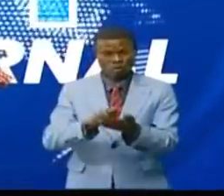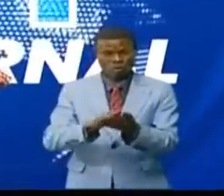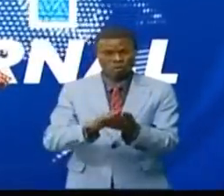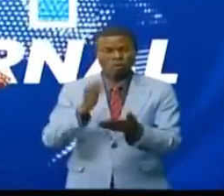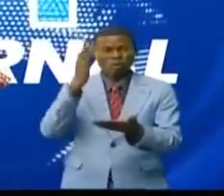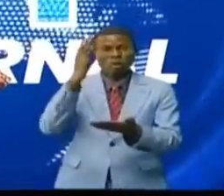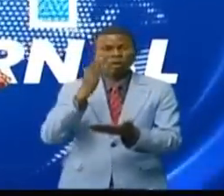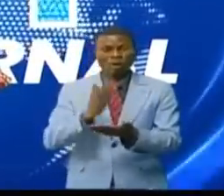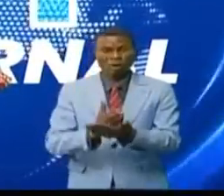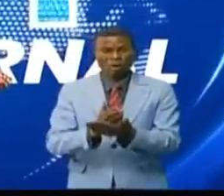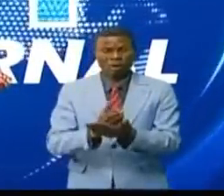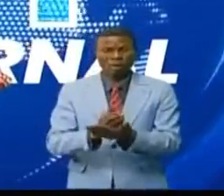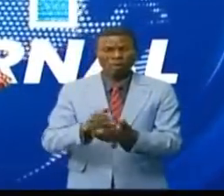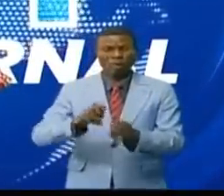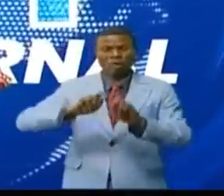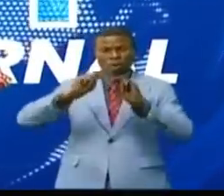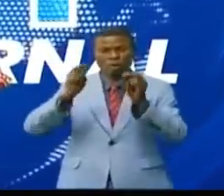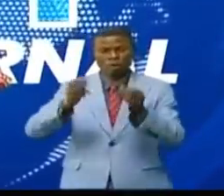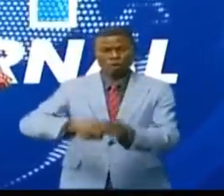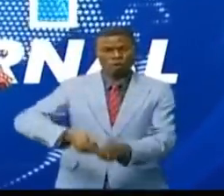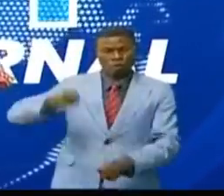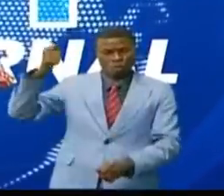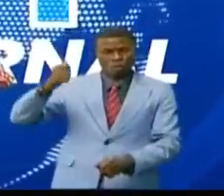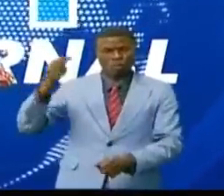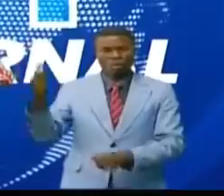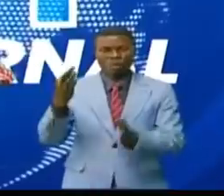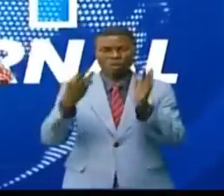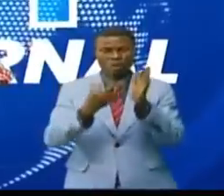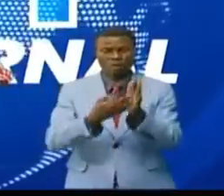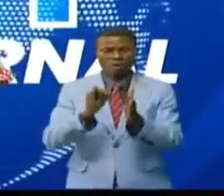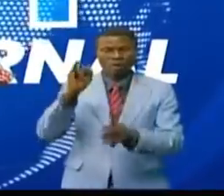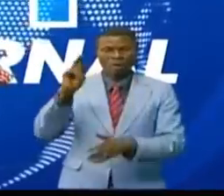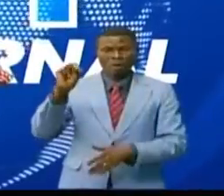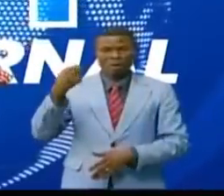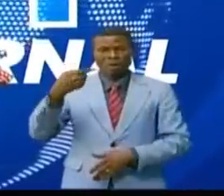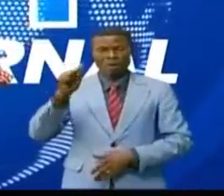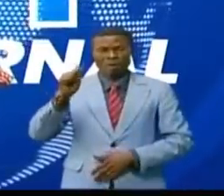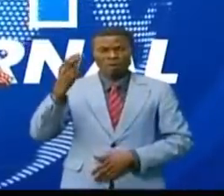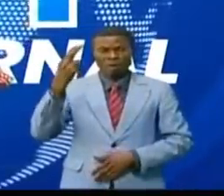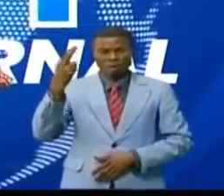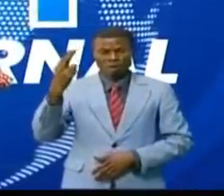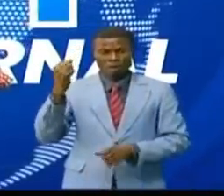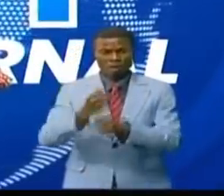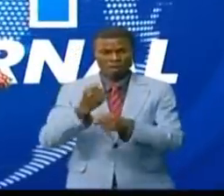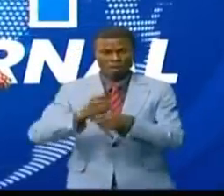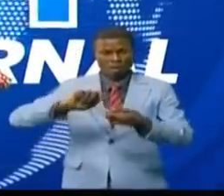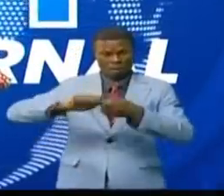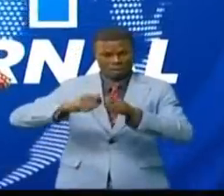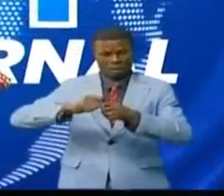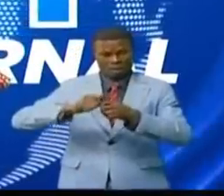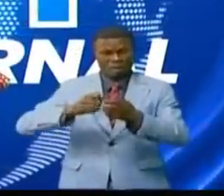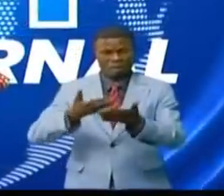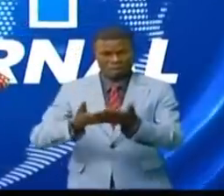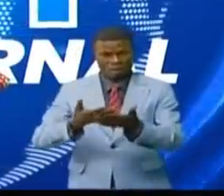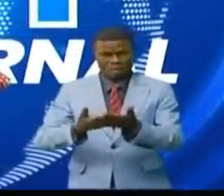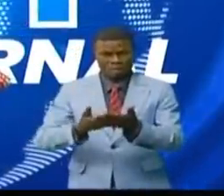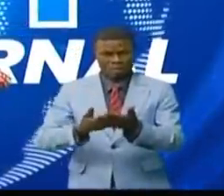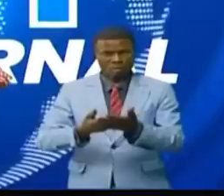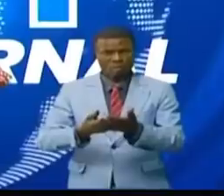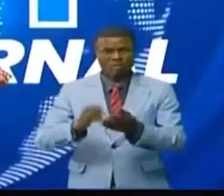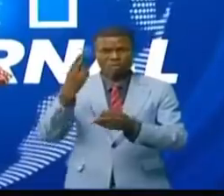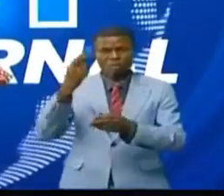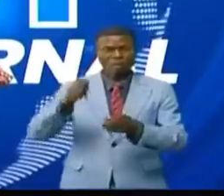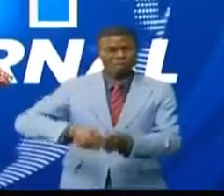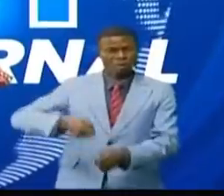l'arrêt du groupe 28 de la centrale hydroélectrique d'Inga 2 pour travaux de fiabilité du dit groupe